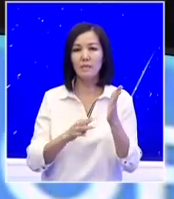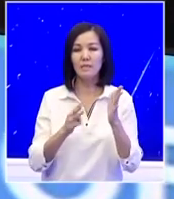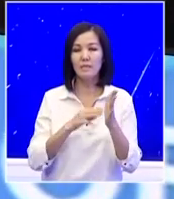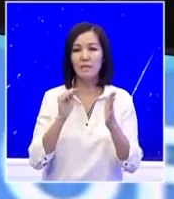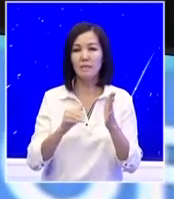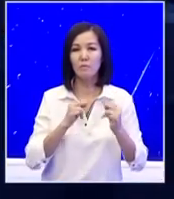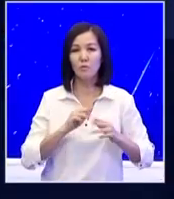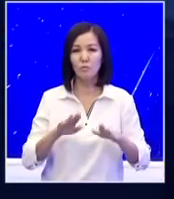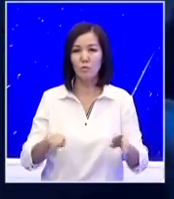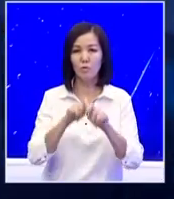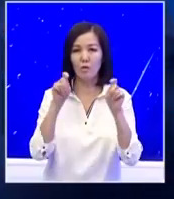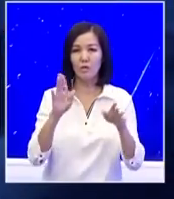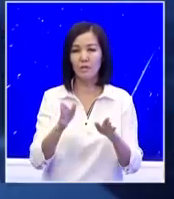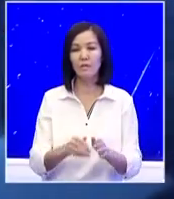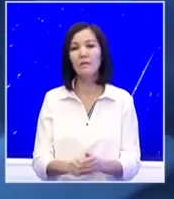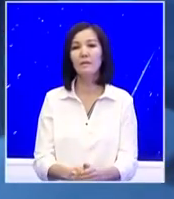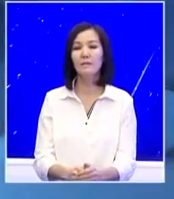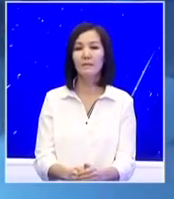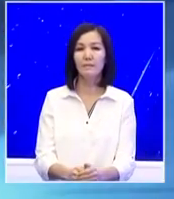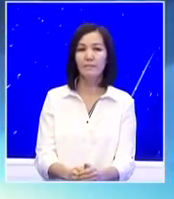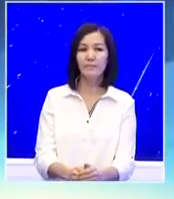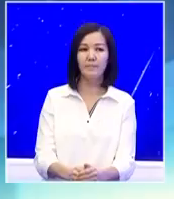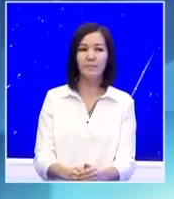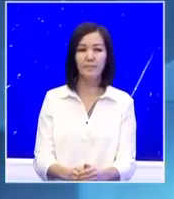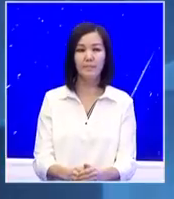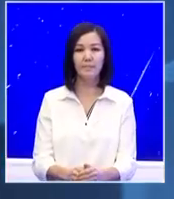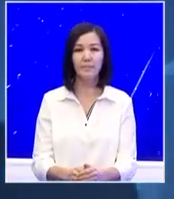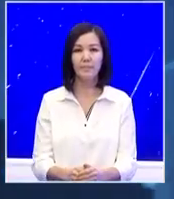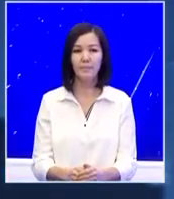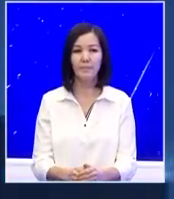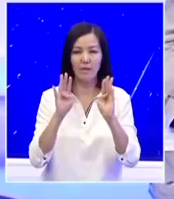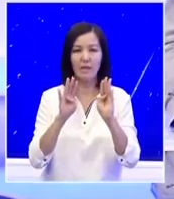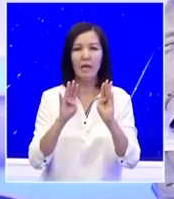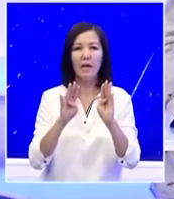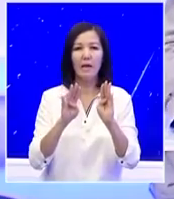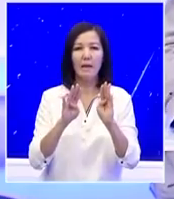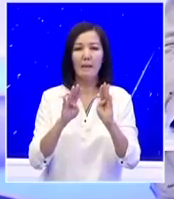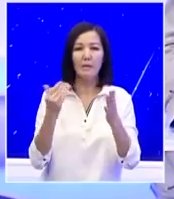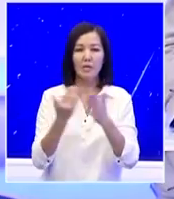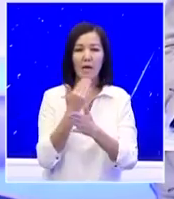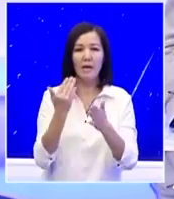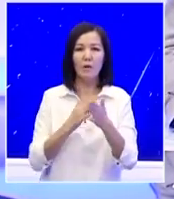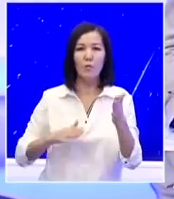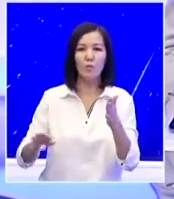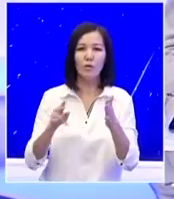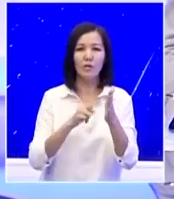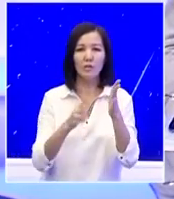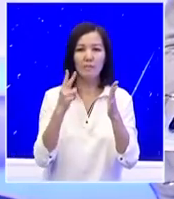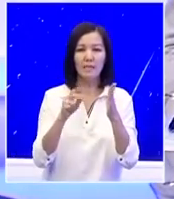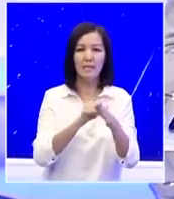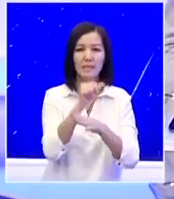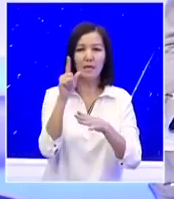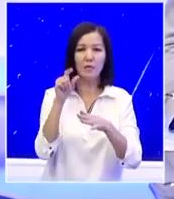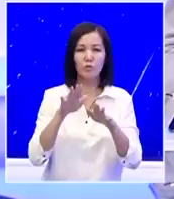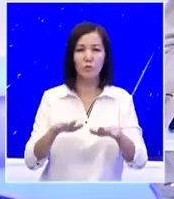жұмыс орны құрылады. Жазира Исаева, Абзал Нүсіпов, Жетсу телеарнасы. Және бір жаңалық, өңірде 78 сағатта